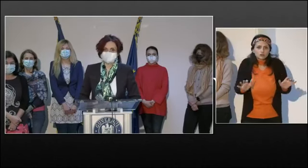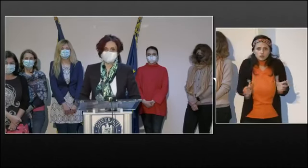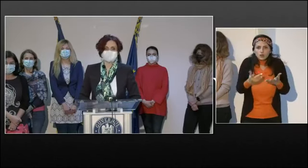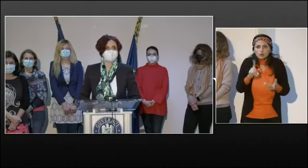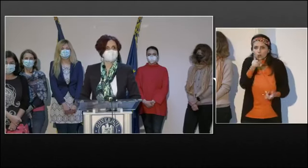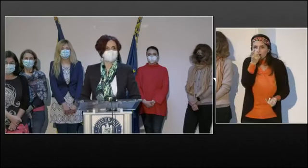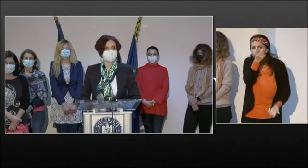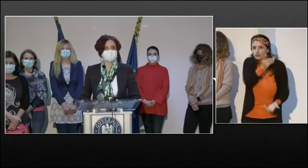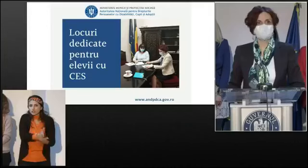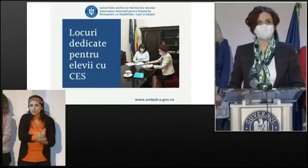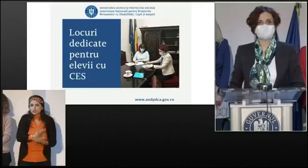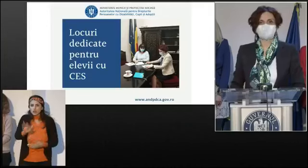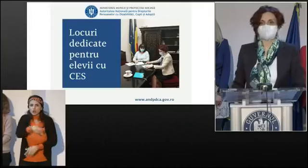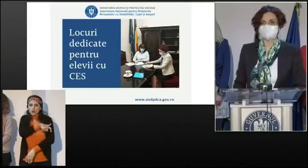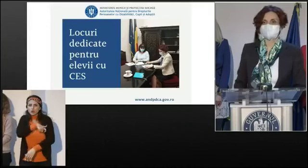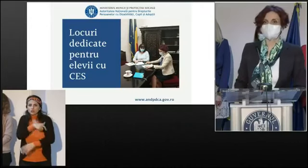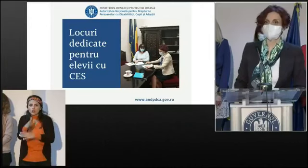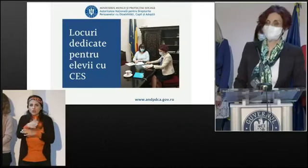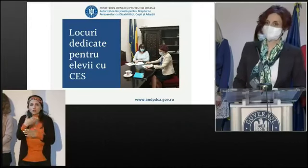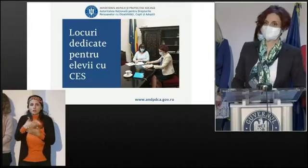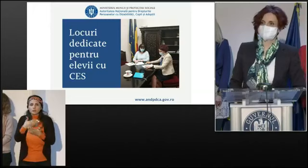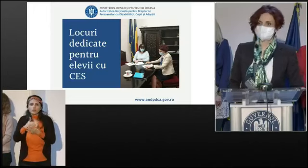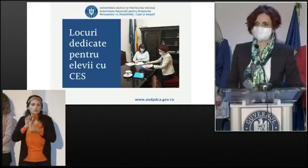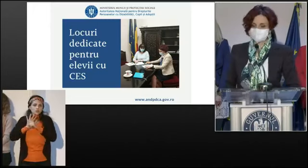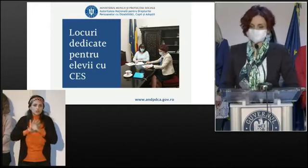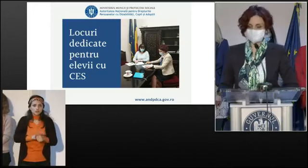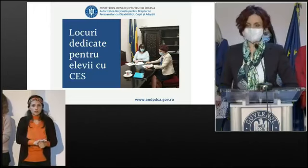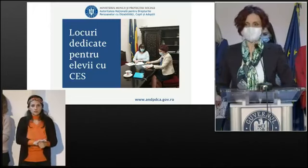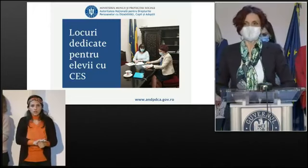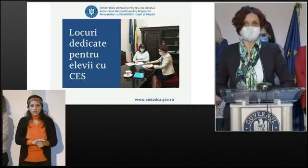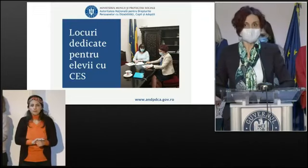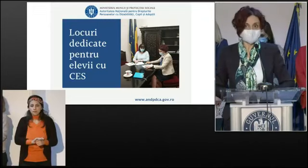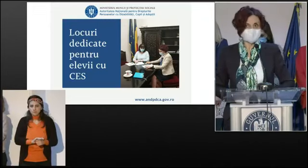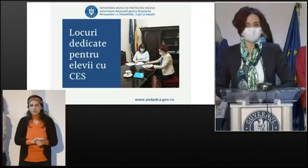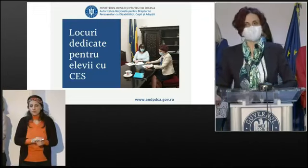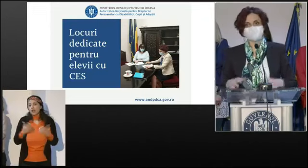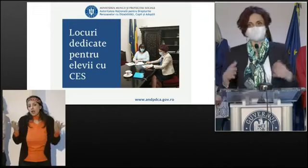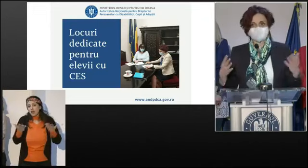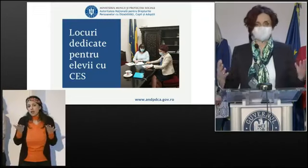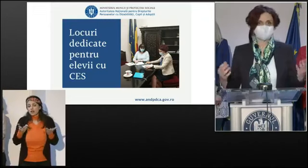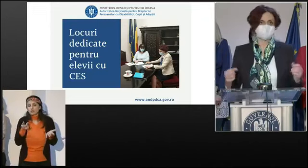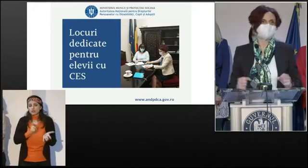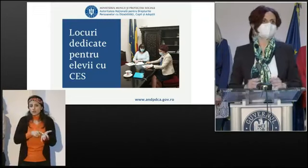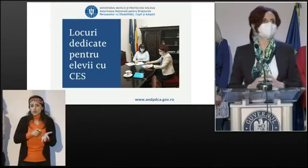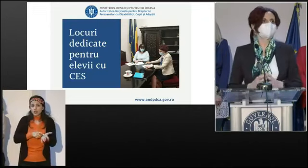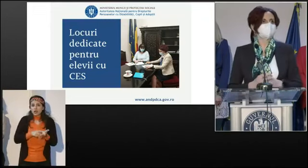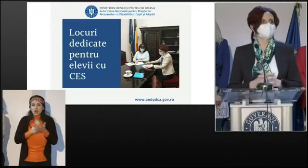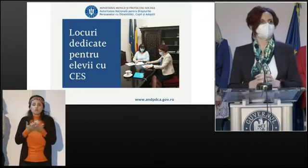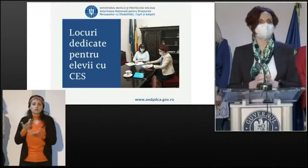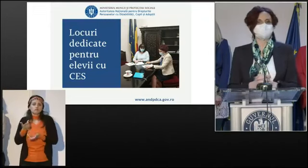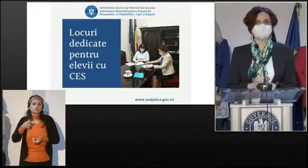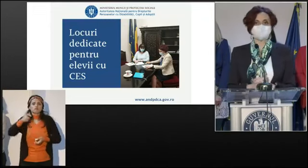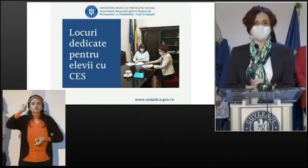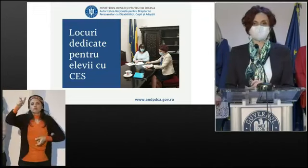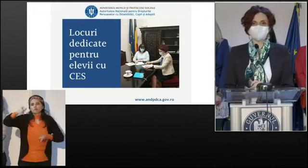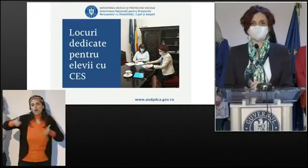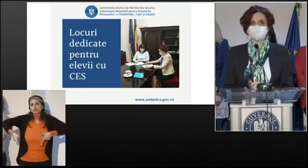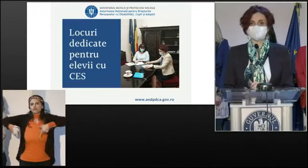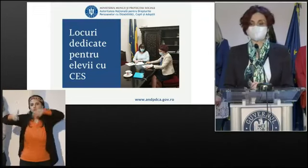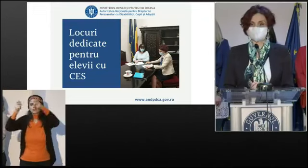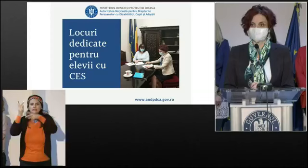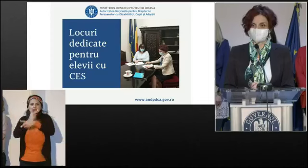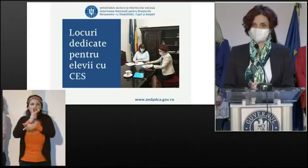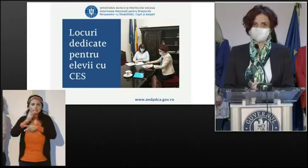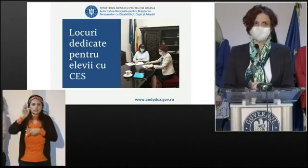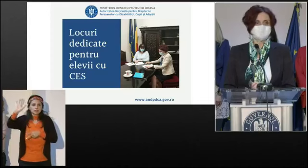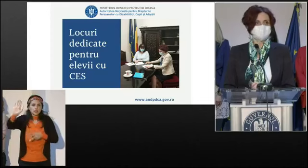o decizie a Consiliului National pentru combaterea discriminarii care solicita autorizarea plăților statului se aibă în